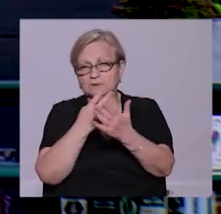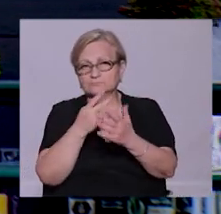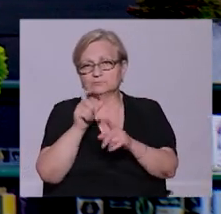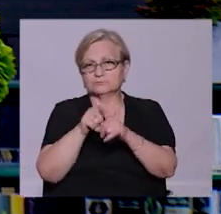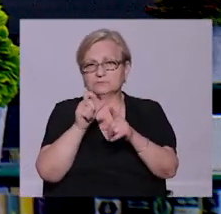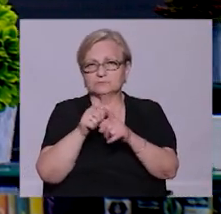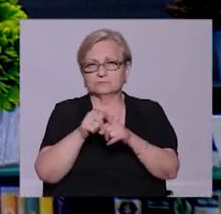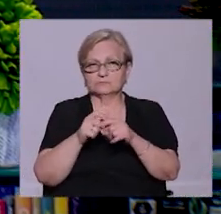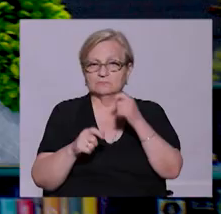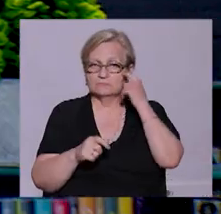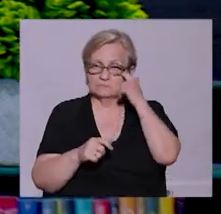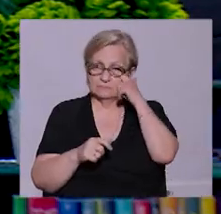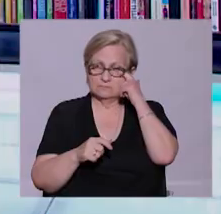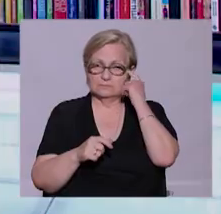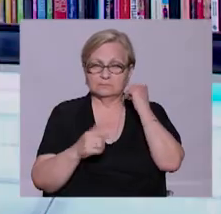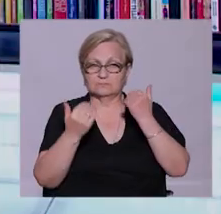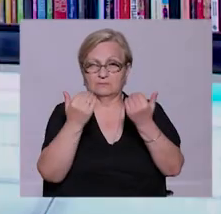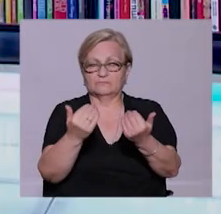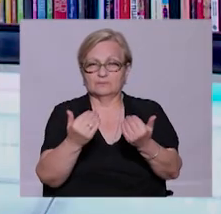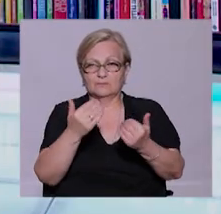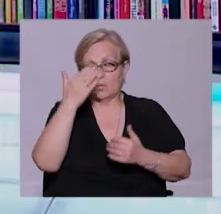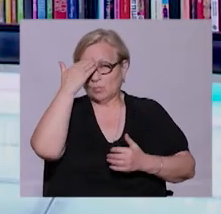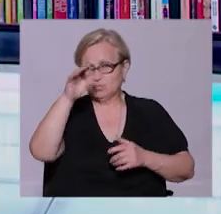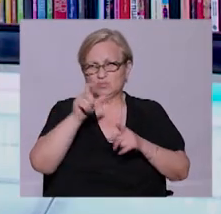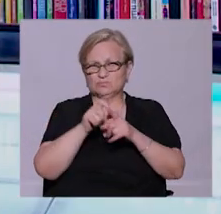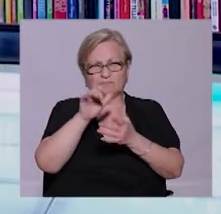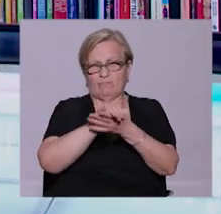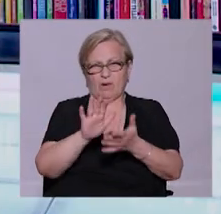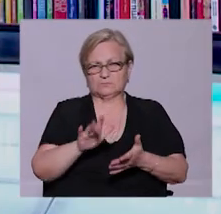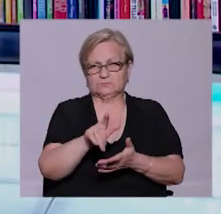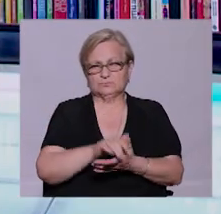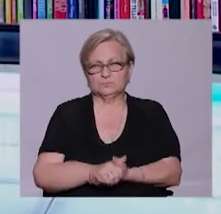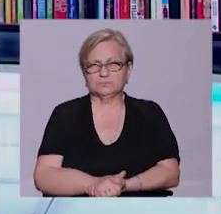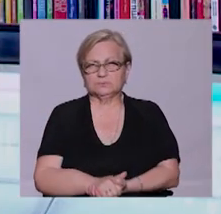სიტყვები, რომელიც ვფიქრობ, რომ თქვენთვის უცხო იქნება.